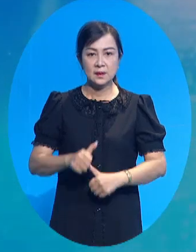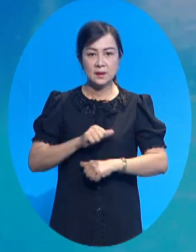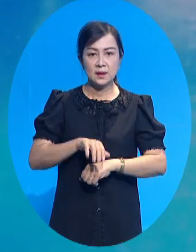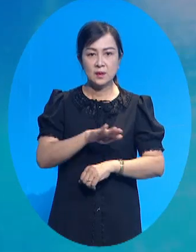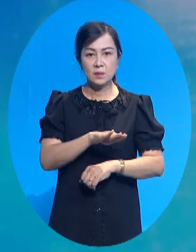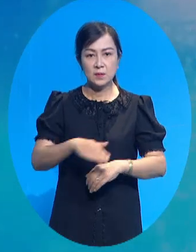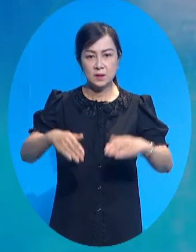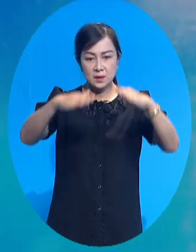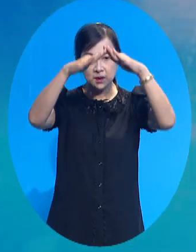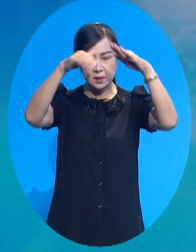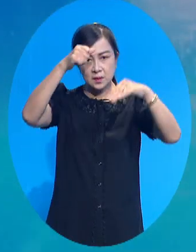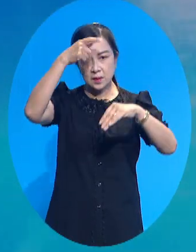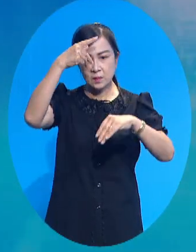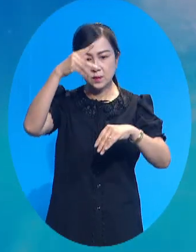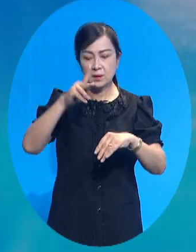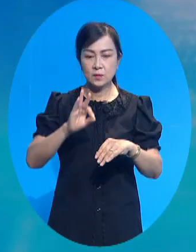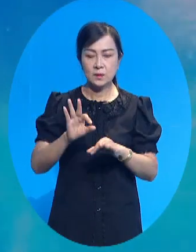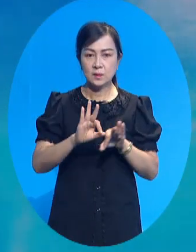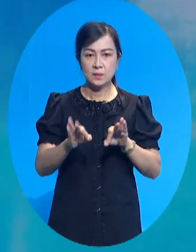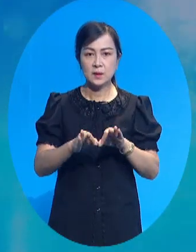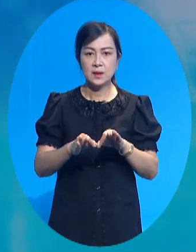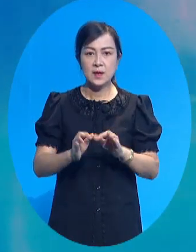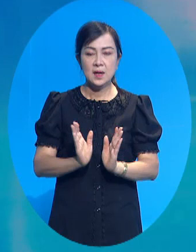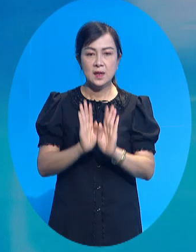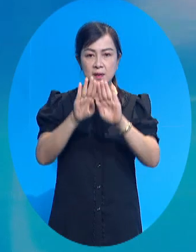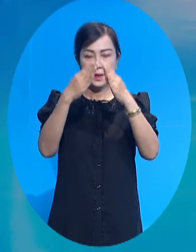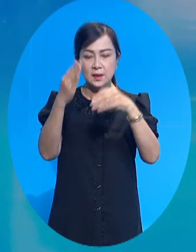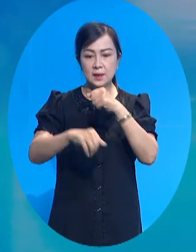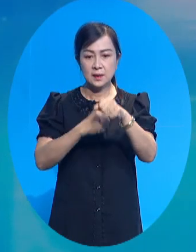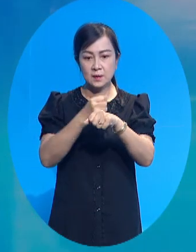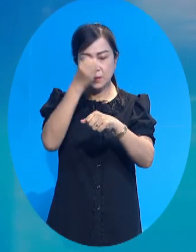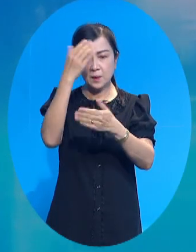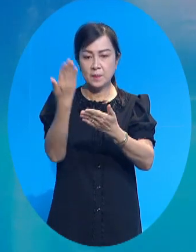Tập thể thầy và trò Trường Đại học Kiến trúc Thành phố Hồ Chí Minh đã chính thức làm lễ khai giảng năm học mới